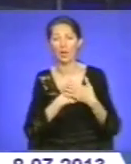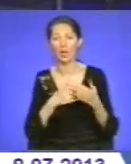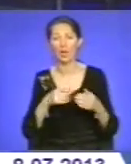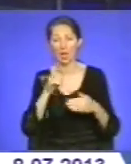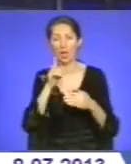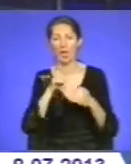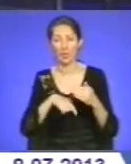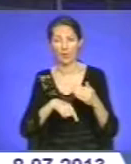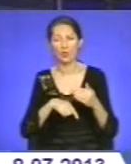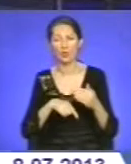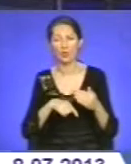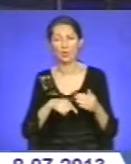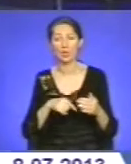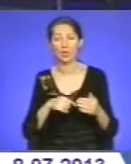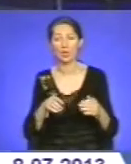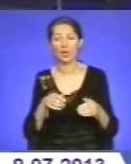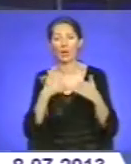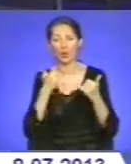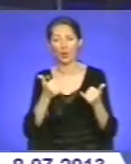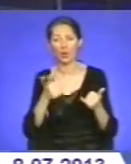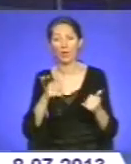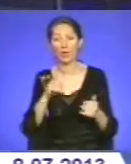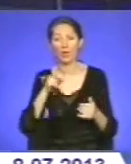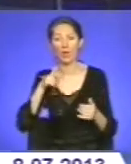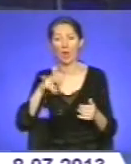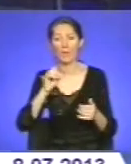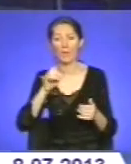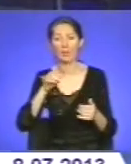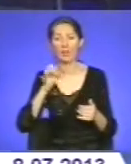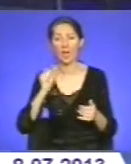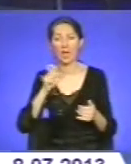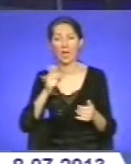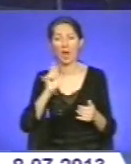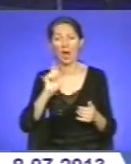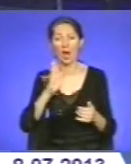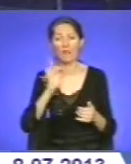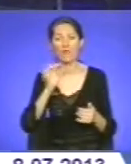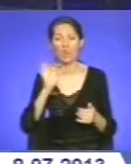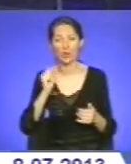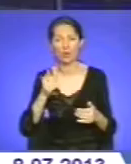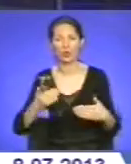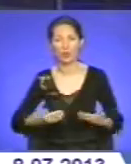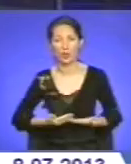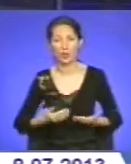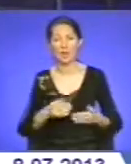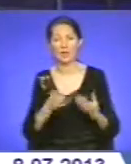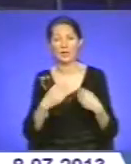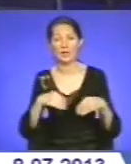і Февронію, що жили на межі 12-13 століть. Святе подружжя пронесло любов і вірність через багато